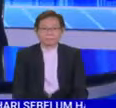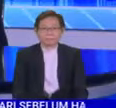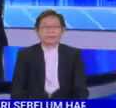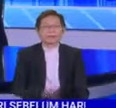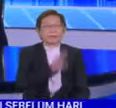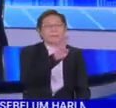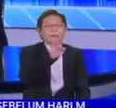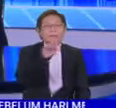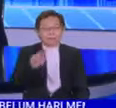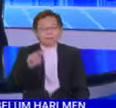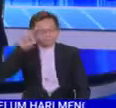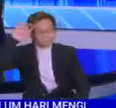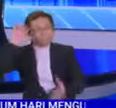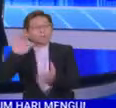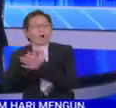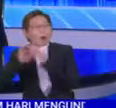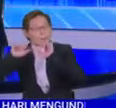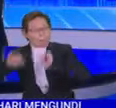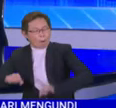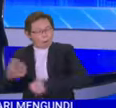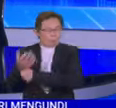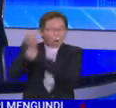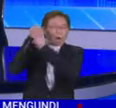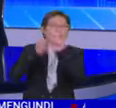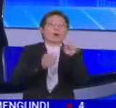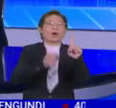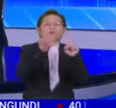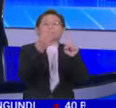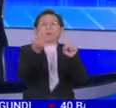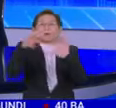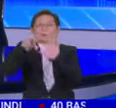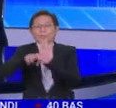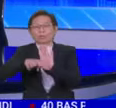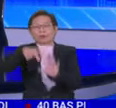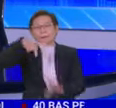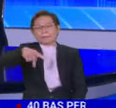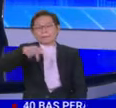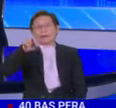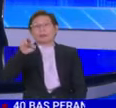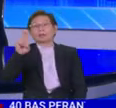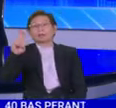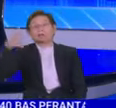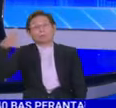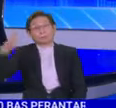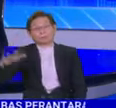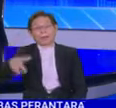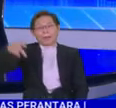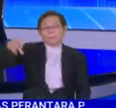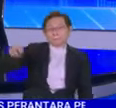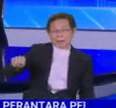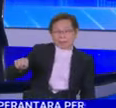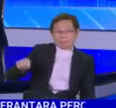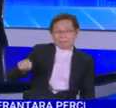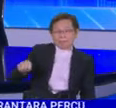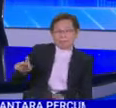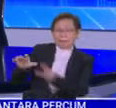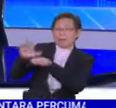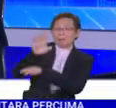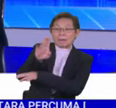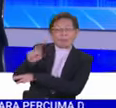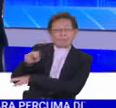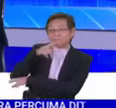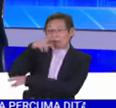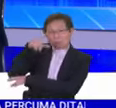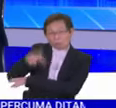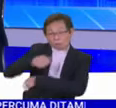Barisan Nasional BN yakin mampu menang 112 kerusi dalam PRU15. Tegas Perdana Menteri, parti itu tidak